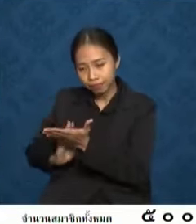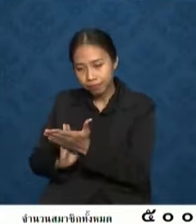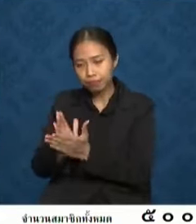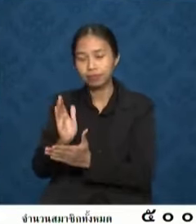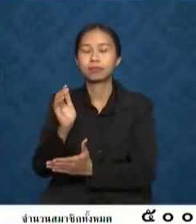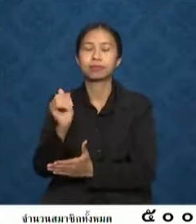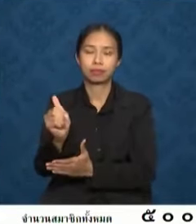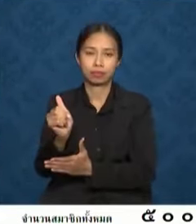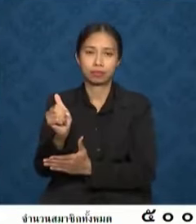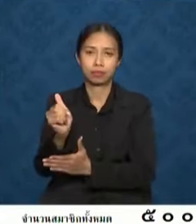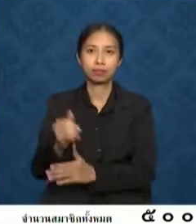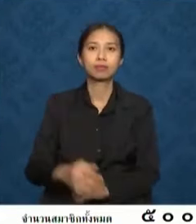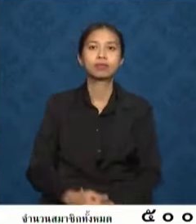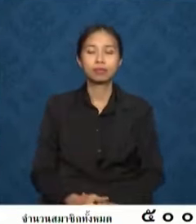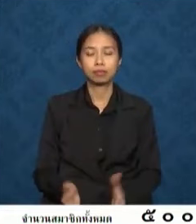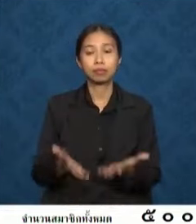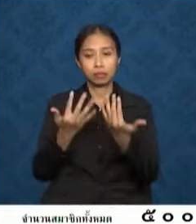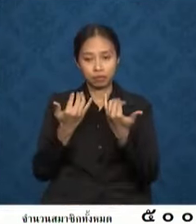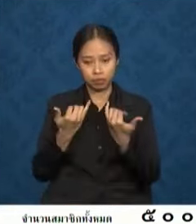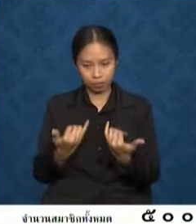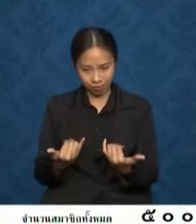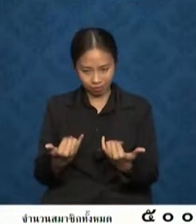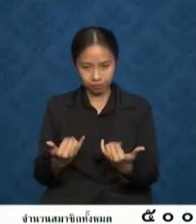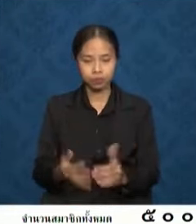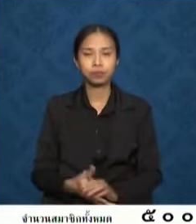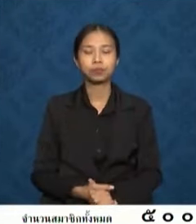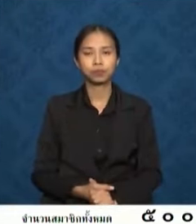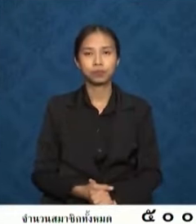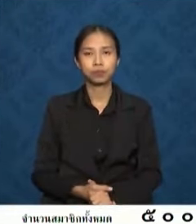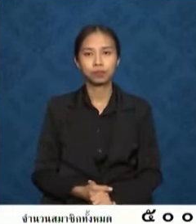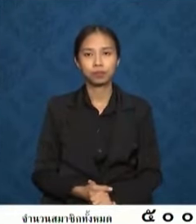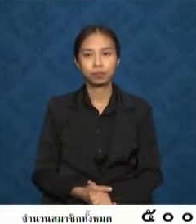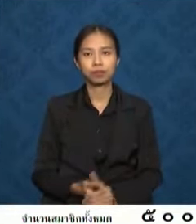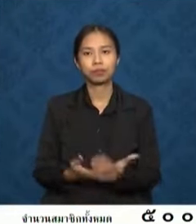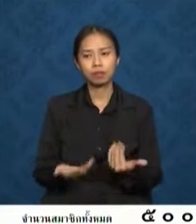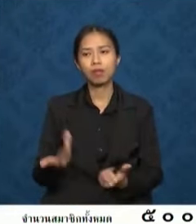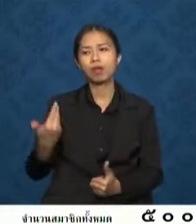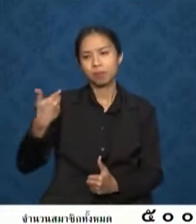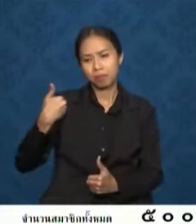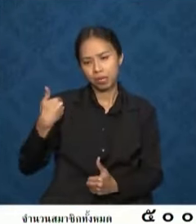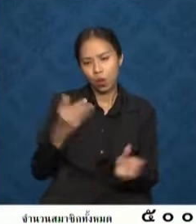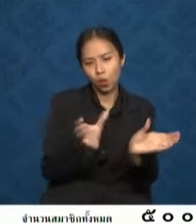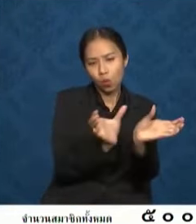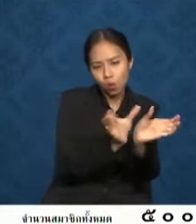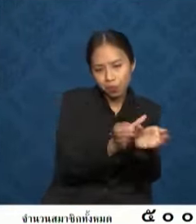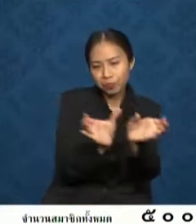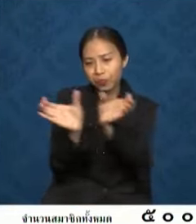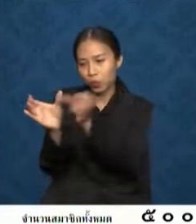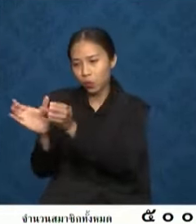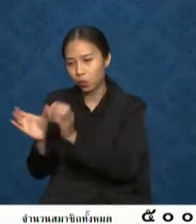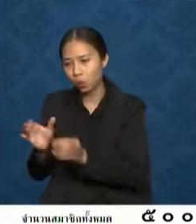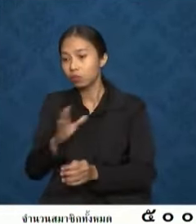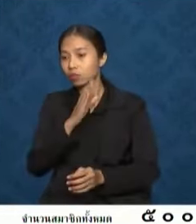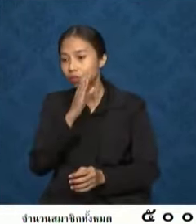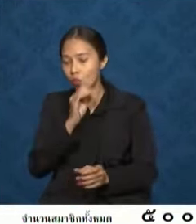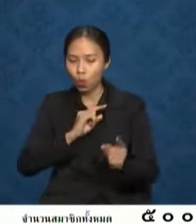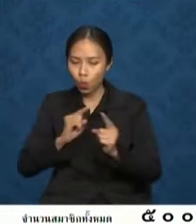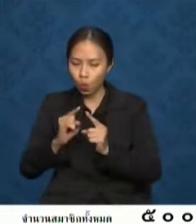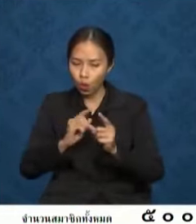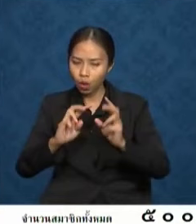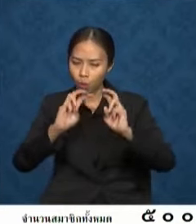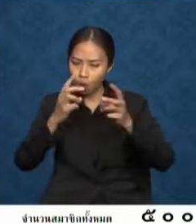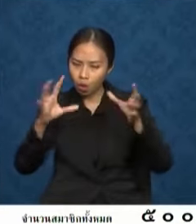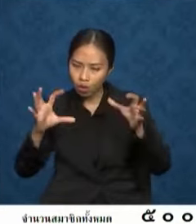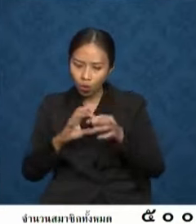อย่างสันติด้วยสถานการณ์ที่เป็นอยู่ในปัจจุบันครับในหลายวงสนทนาเวลาที่มีการเอ่ยถึงสถาบัน